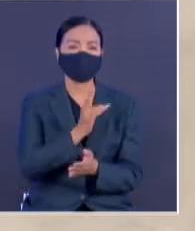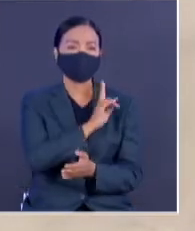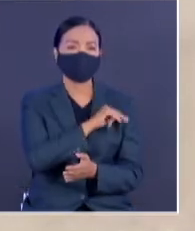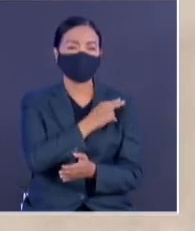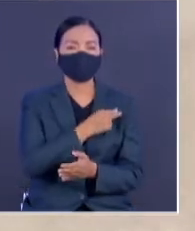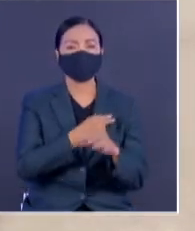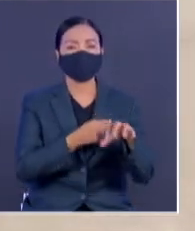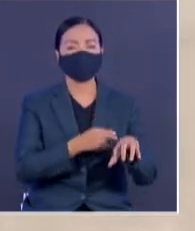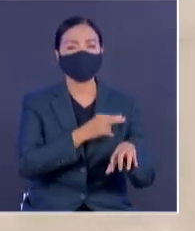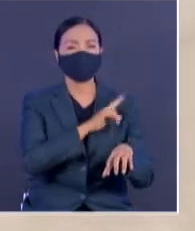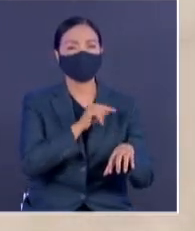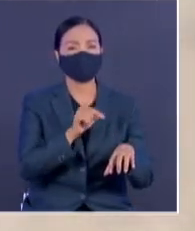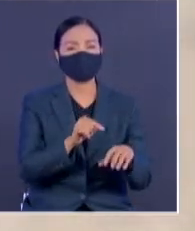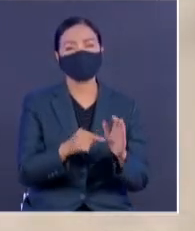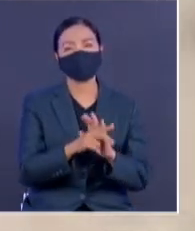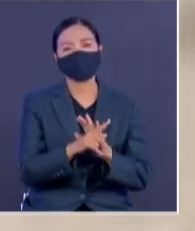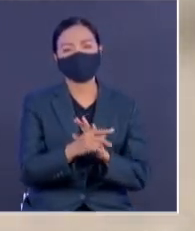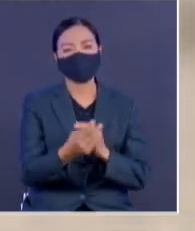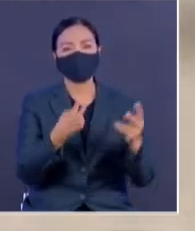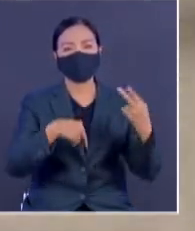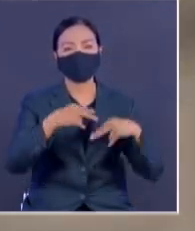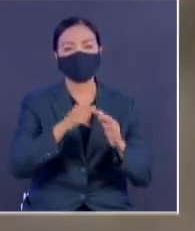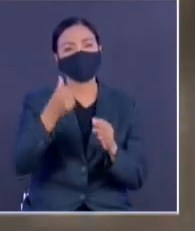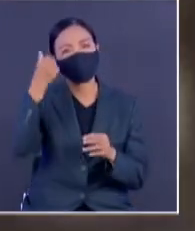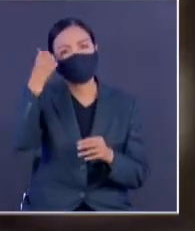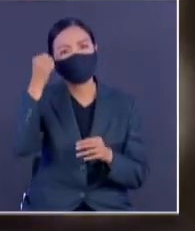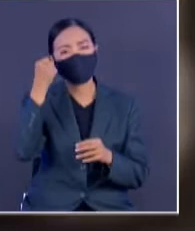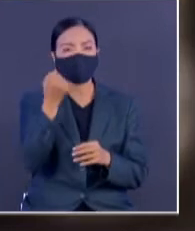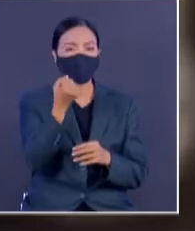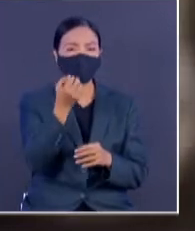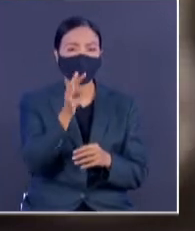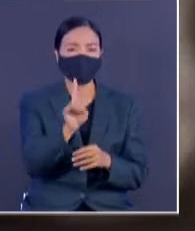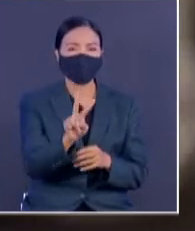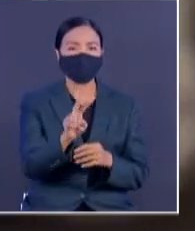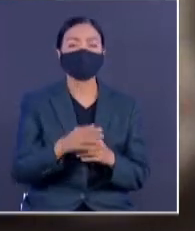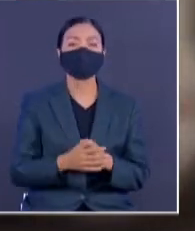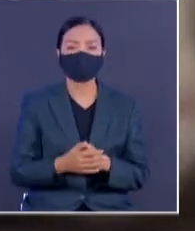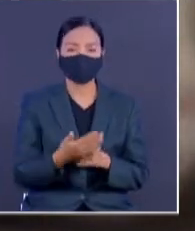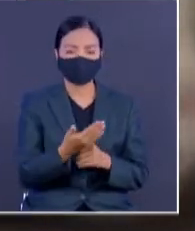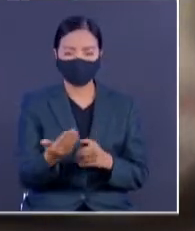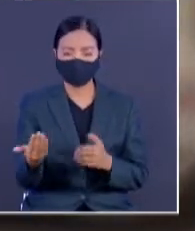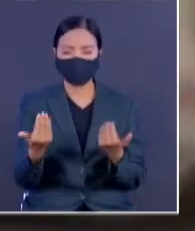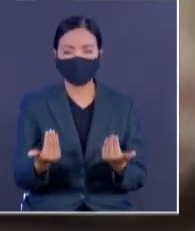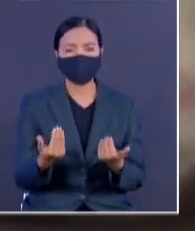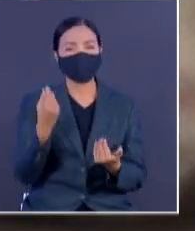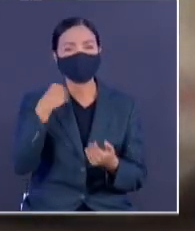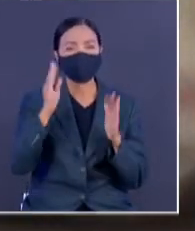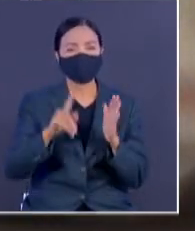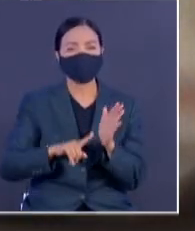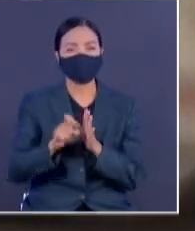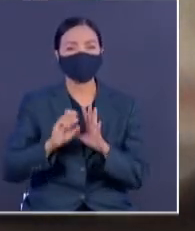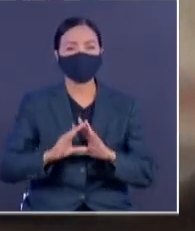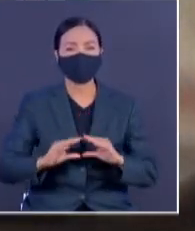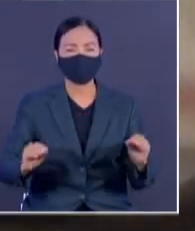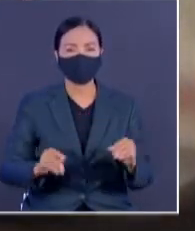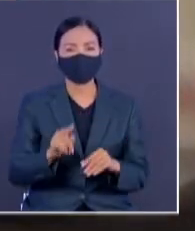ขอนแก่นที่คอยดูแลตลอด12วันของการรักษาตัวหลังพบผลตรวจล่าสุดทุกคนไม่พบเชื้อแล้วนะคะ จ